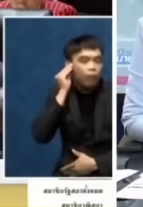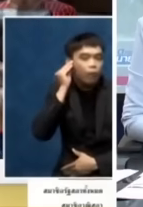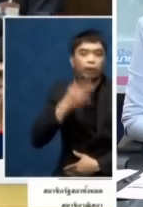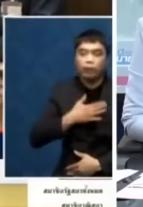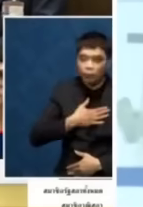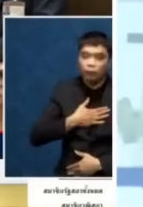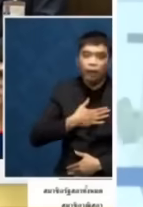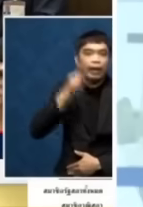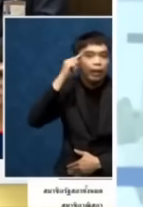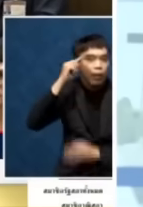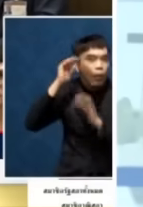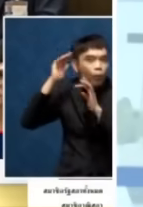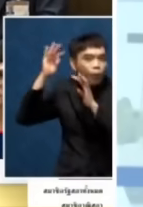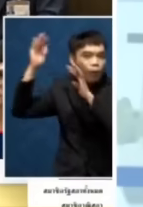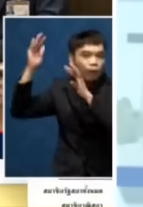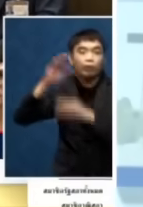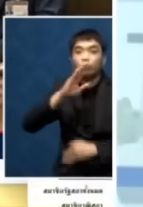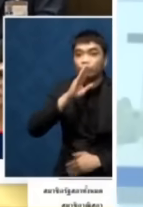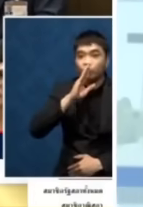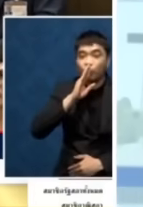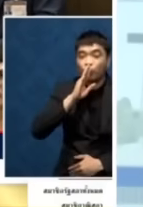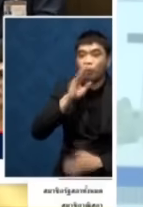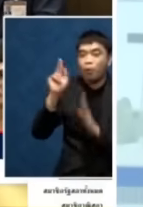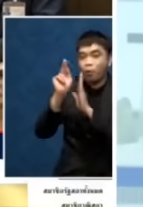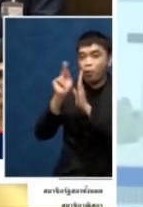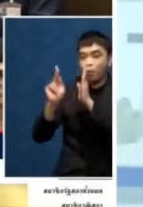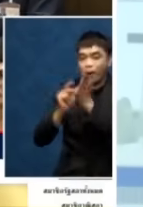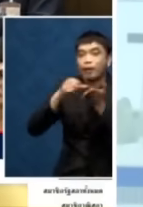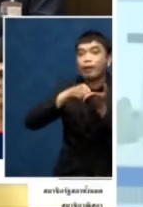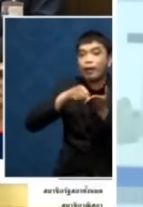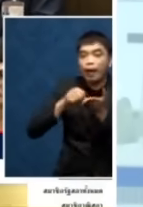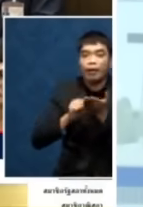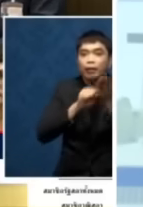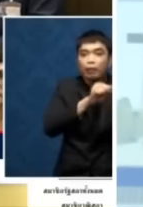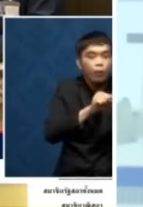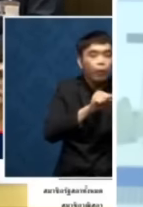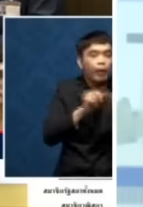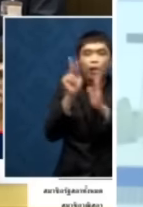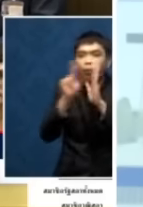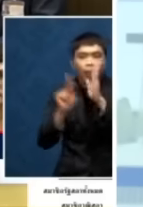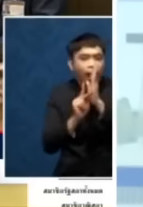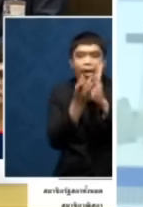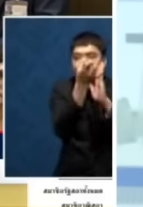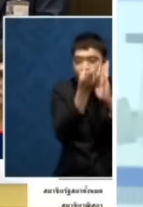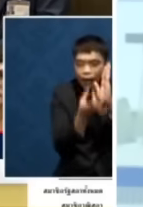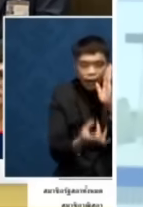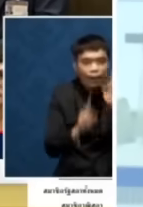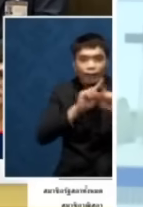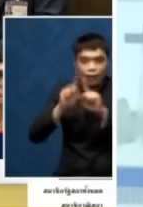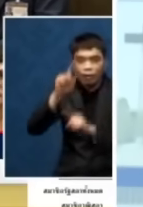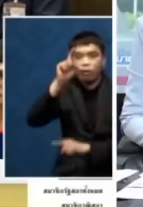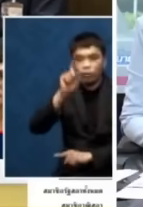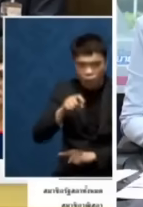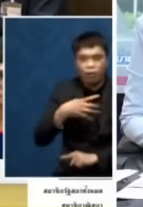สรวมกันทุกพรรคเนี่ย4ชั่วโมงอาจจะมีการโหวตเลือกนายกรัฐมนตรีเกิดขึ้นเนี่ยประมาณสักเย็นๆนะคะ5โมงเย็นเดี๋ยวเราตามติดกันด้วยทีนี้เมื่อวานอย่างที่บอกไปละค่ะมันมีประ